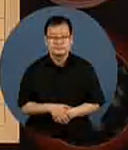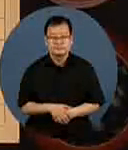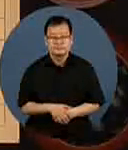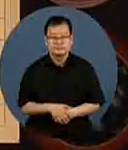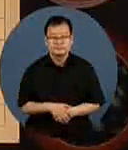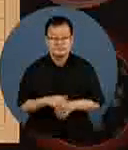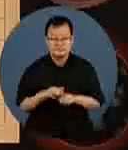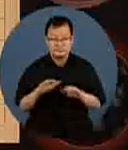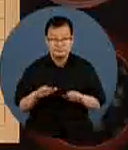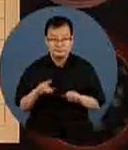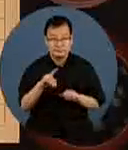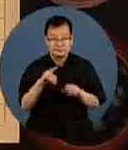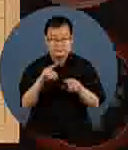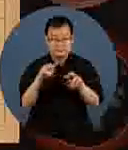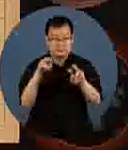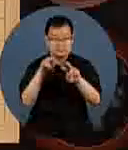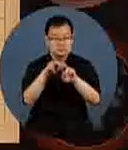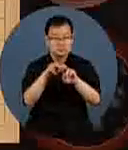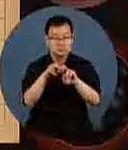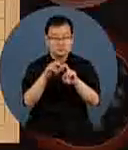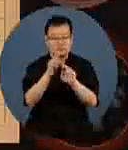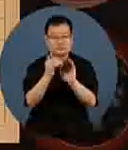자, 이제는 끊는 수를 네,